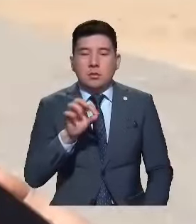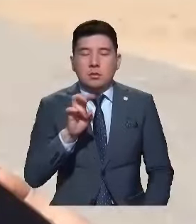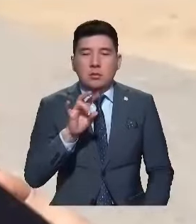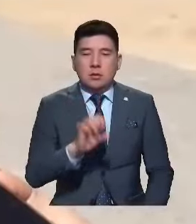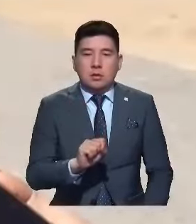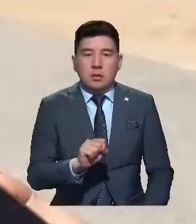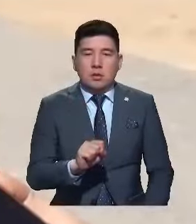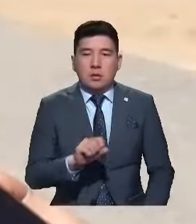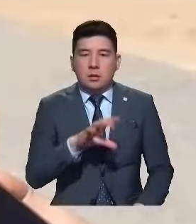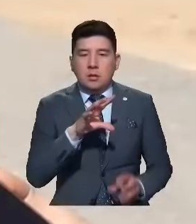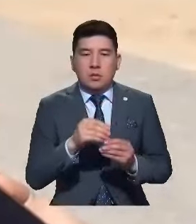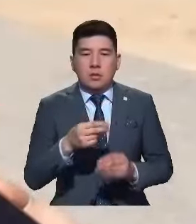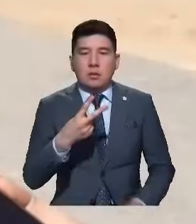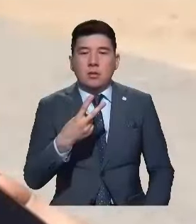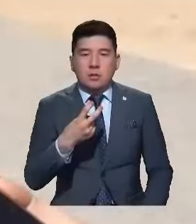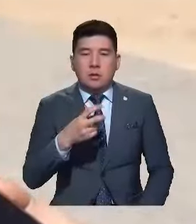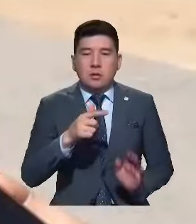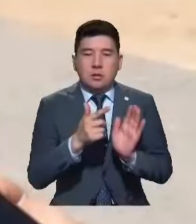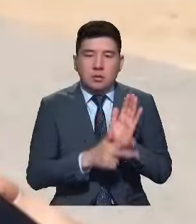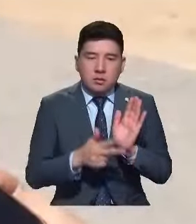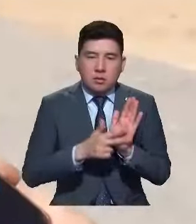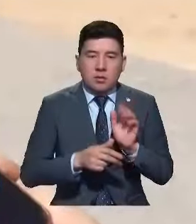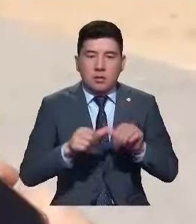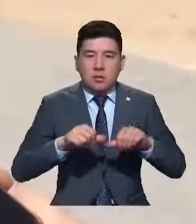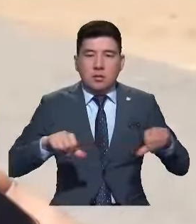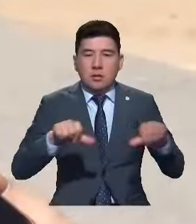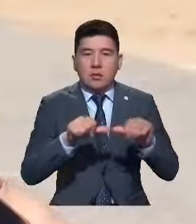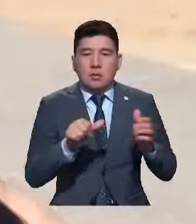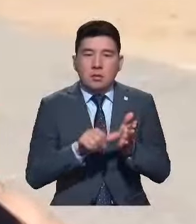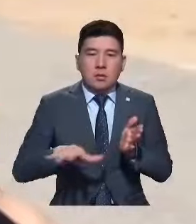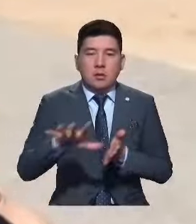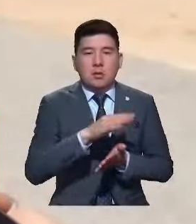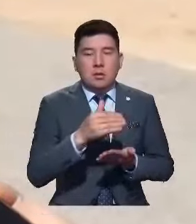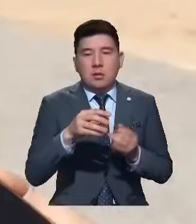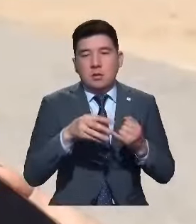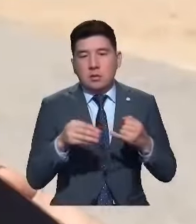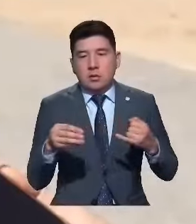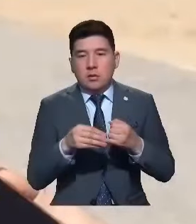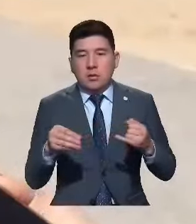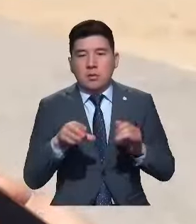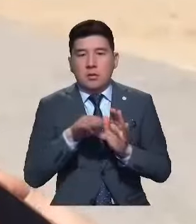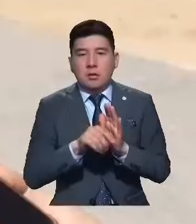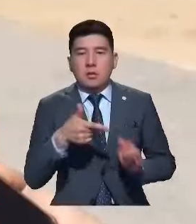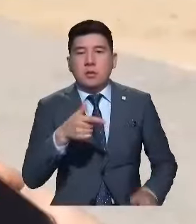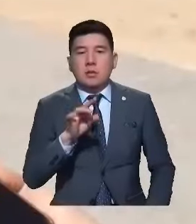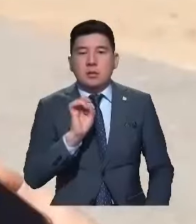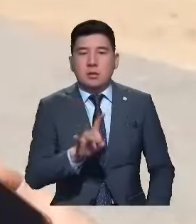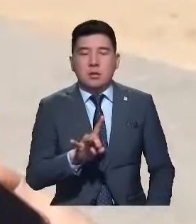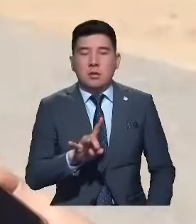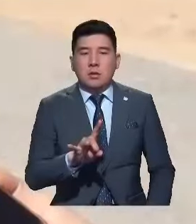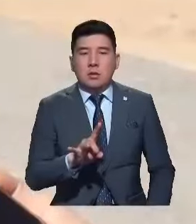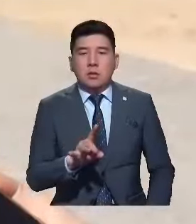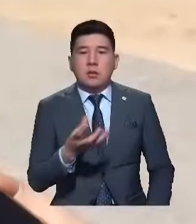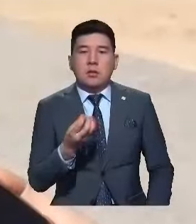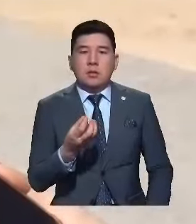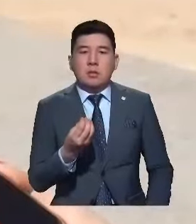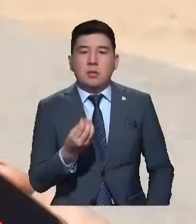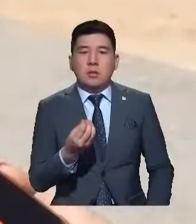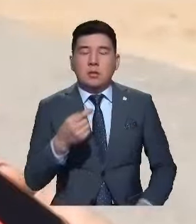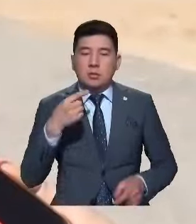которая 280 гектар. В рамках этой площади наряду с ними будут, конечно, разумеется, и